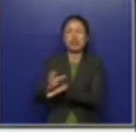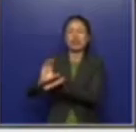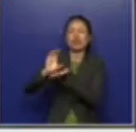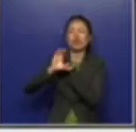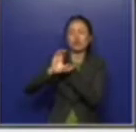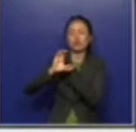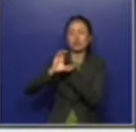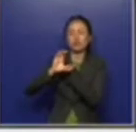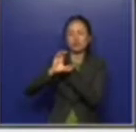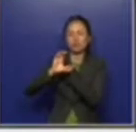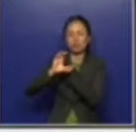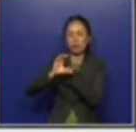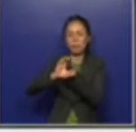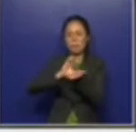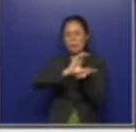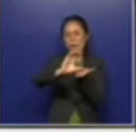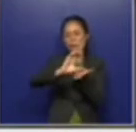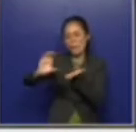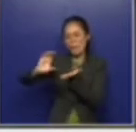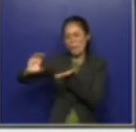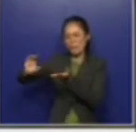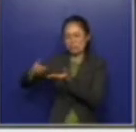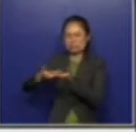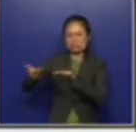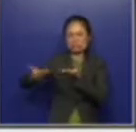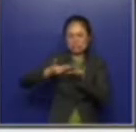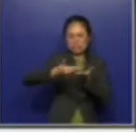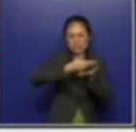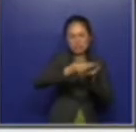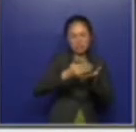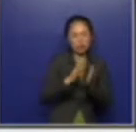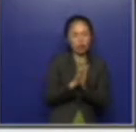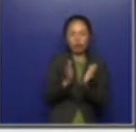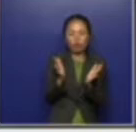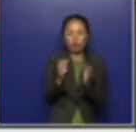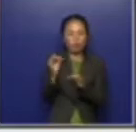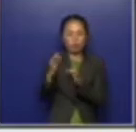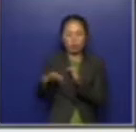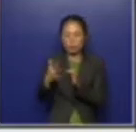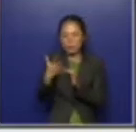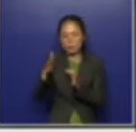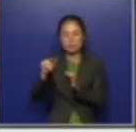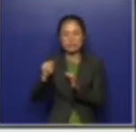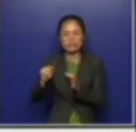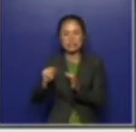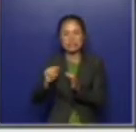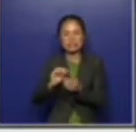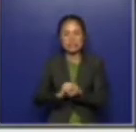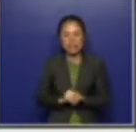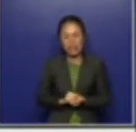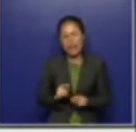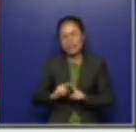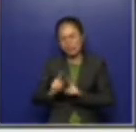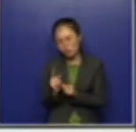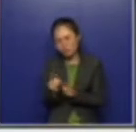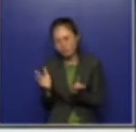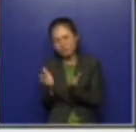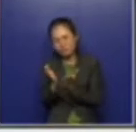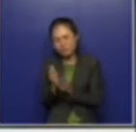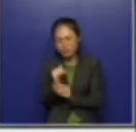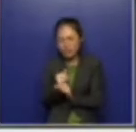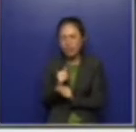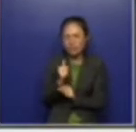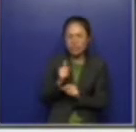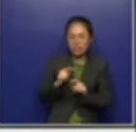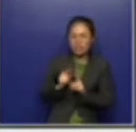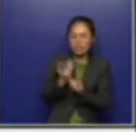บบงบประมาณไงก็ซื้อกันกระจายเลยครับไม่ว่ากันนะถือว่าเป็นการสนับสนุนก็ยังดียังคืนเงินให้กับพี่น้องประช